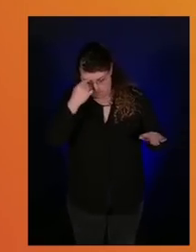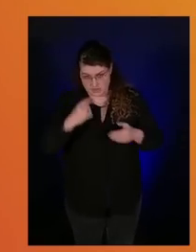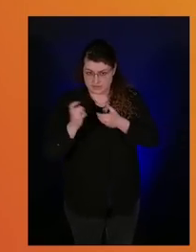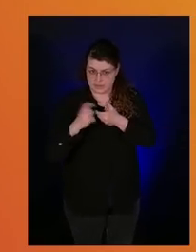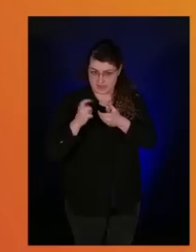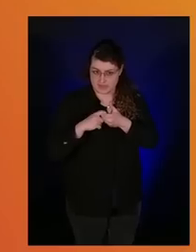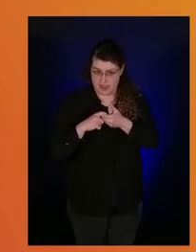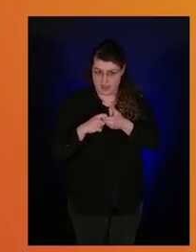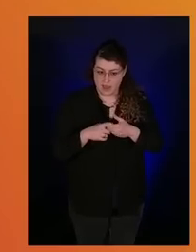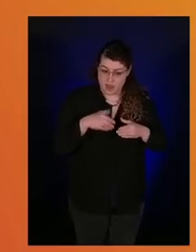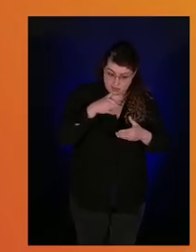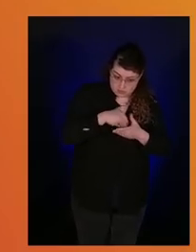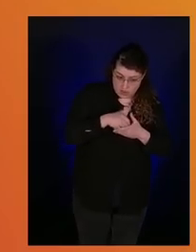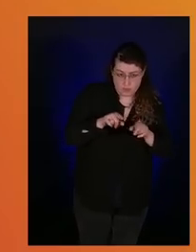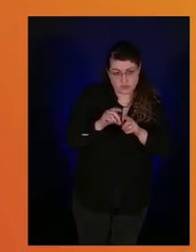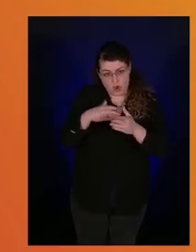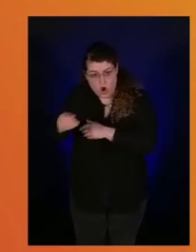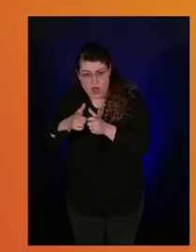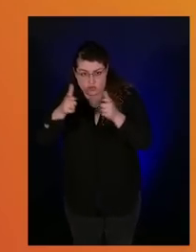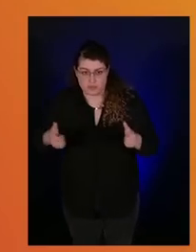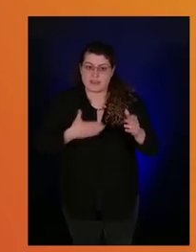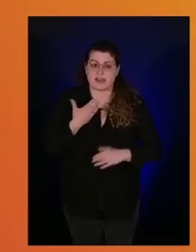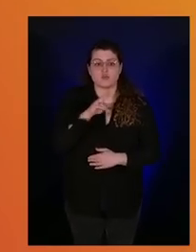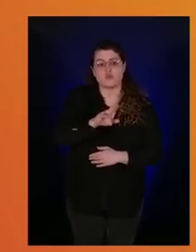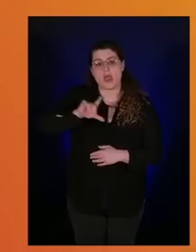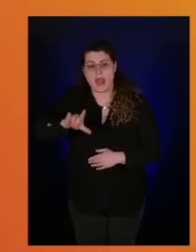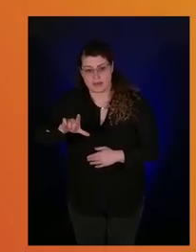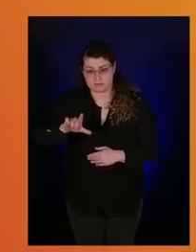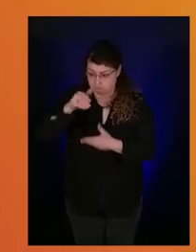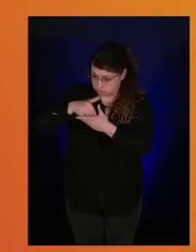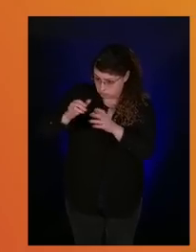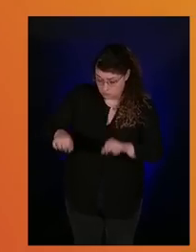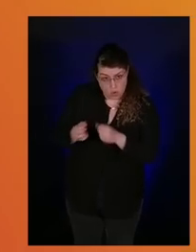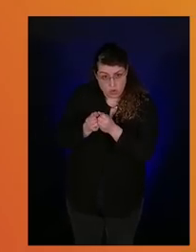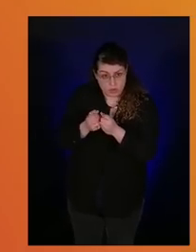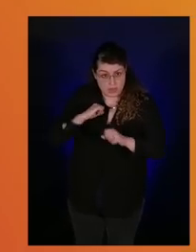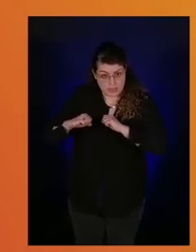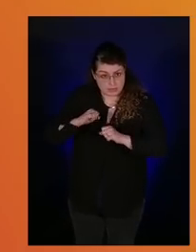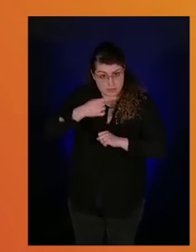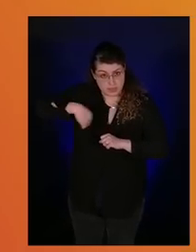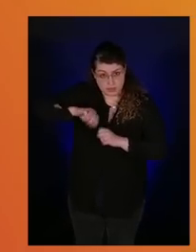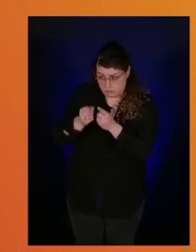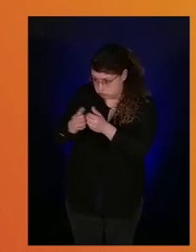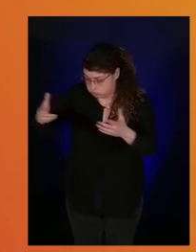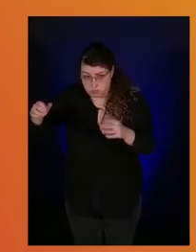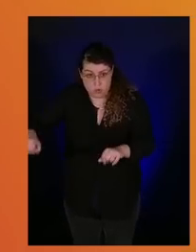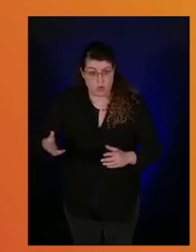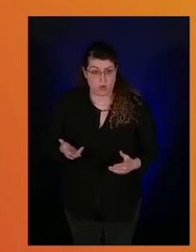dans et en dehors de l'entreprise, en lien avec nos unions locales qui sont les lieux naturels du déploiement de notre activité interprofessionnelle de